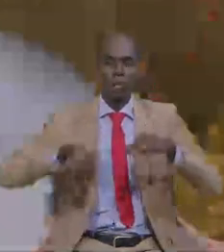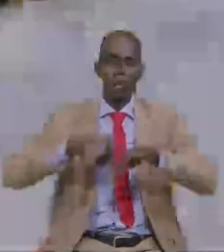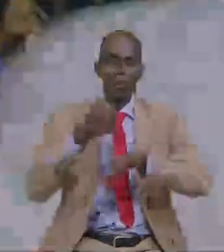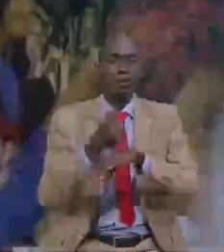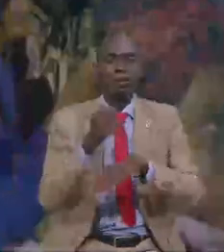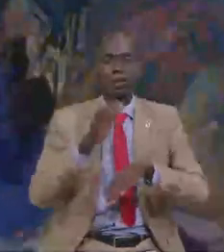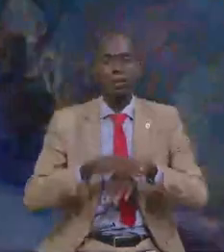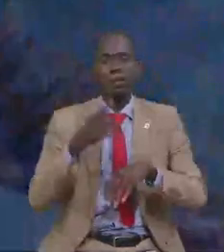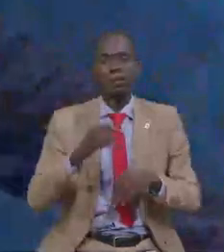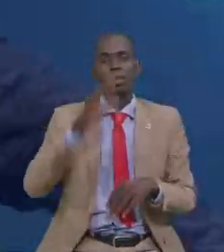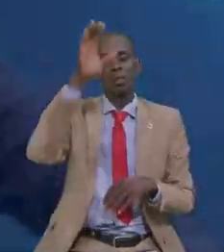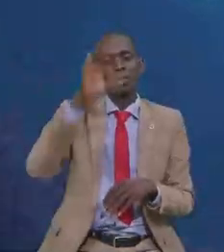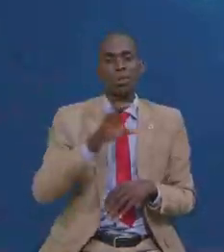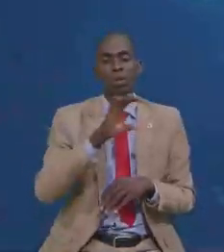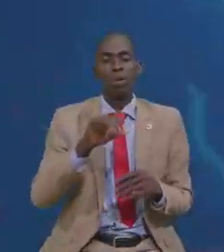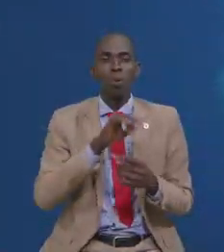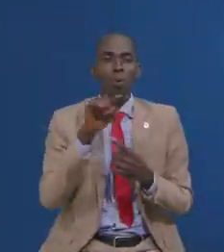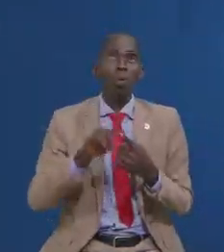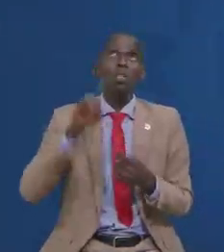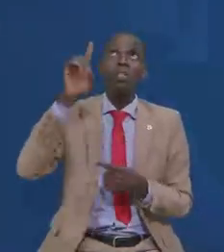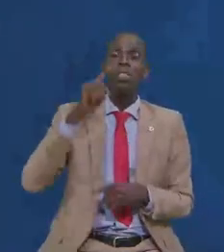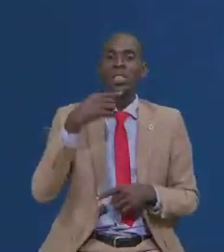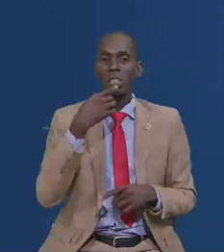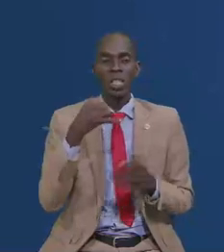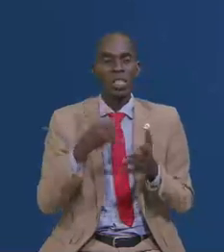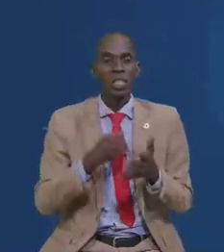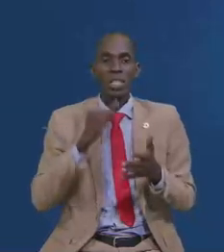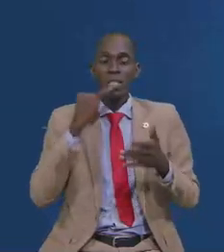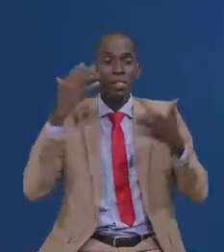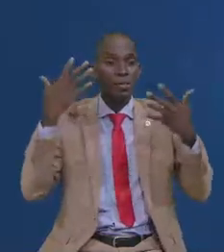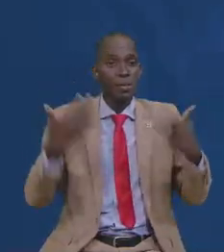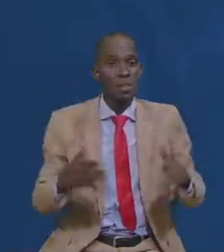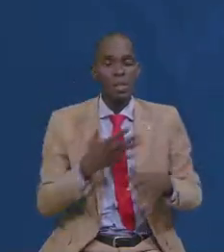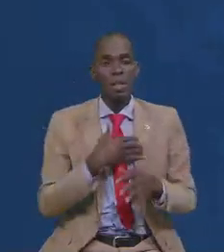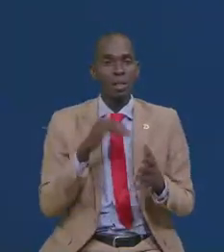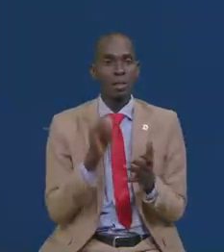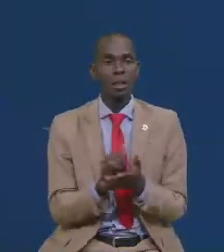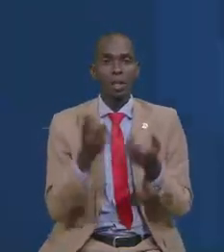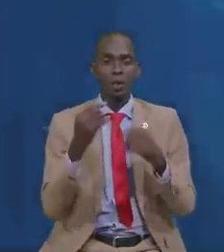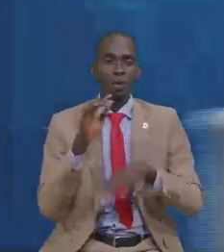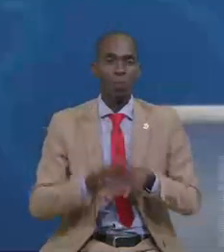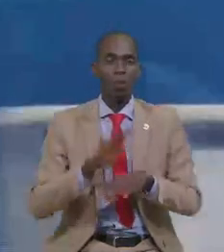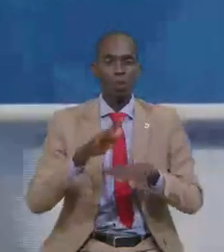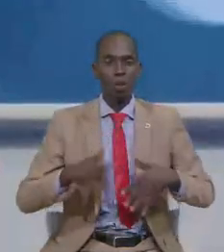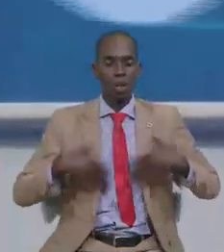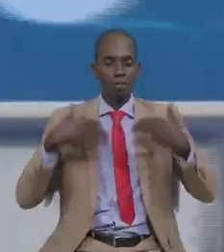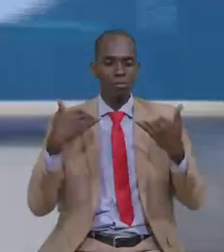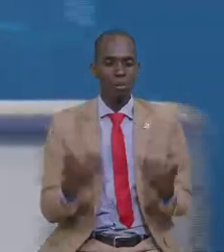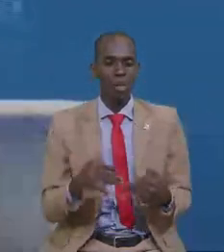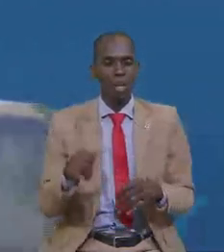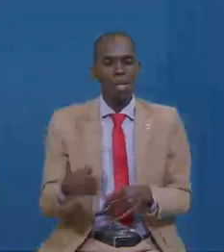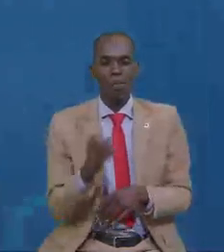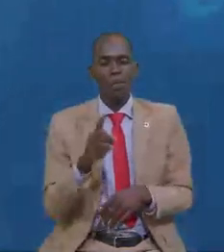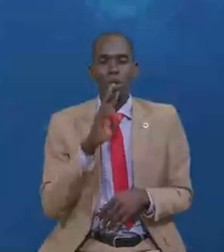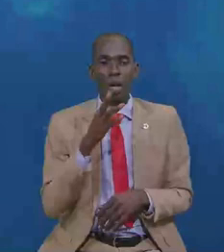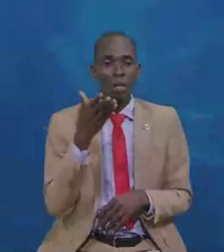la croix lorsqu'il a dit « Tout est accompli ». Et cela viendra sur vous maintenant, où